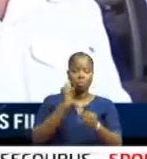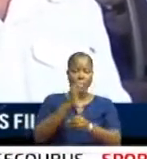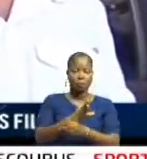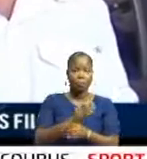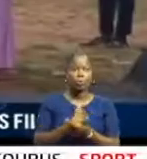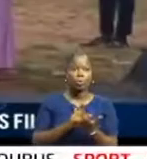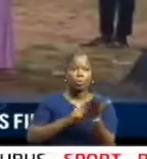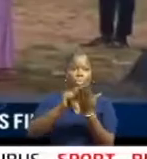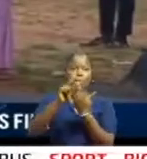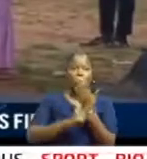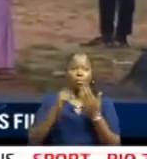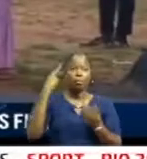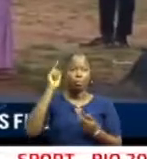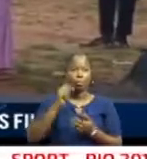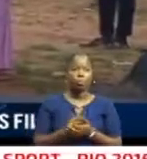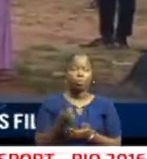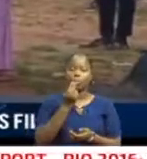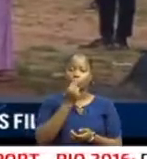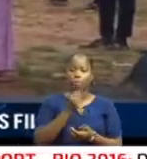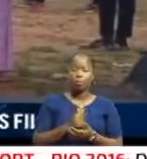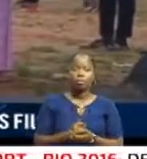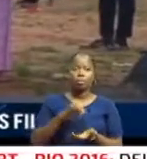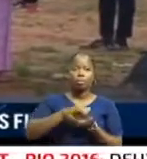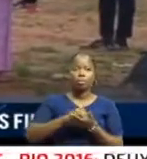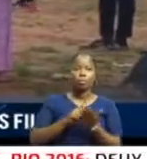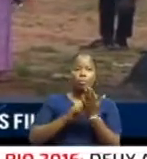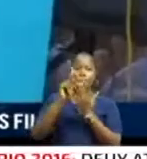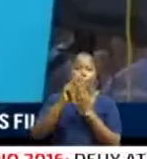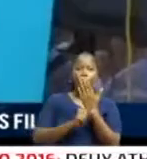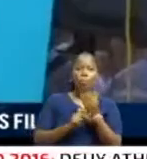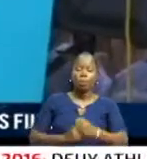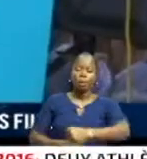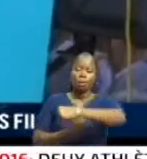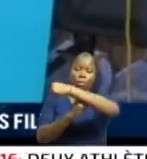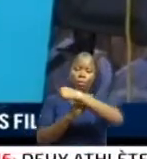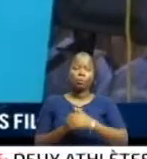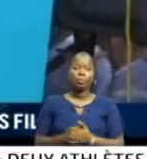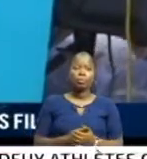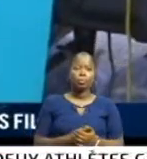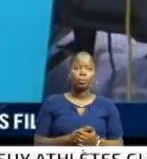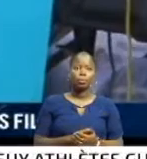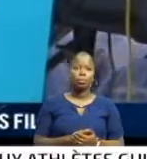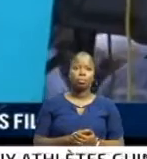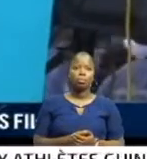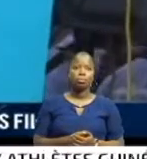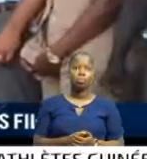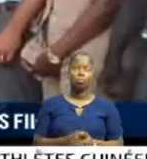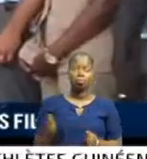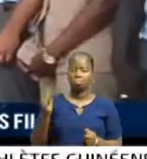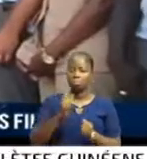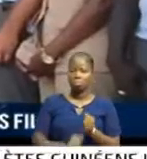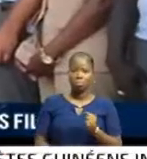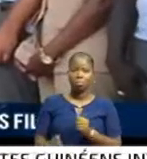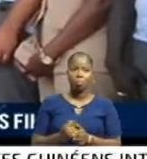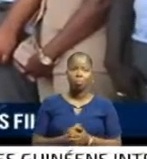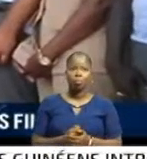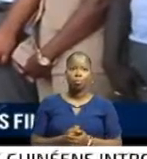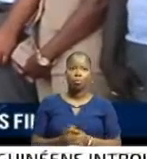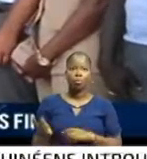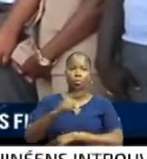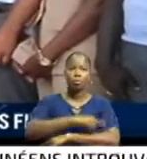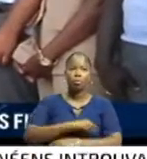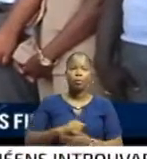l'initiative pour les nutriments im ce programme vise à appuyer la supplémentation hebdomadaire en fer et en acide folique et